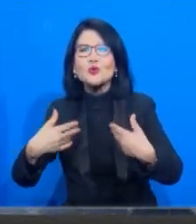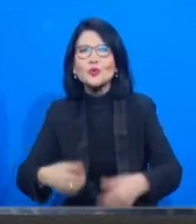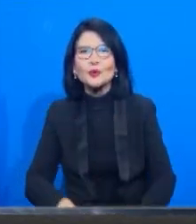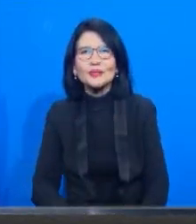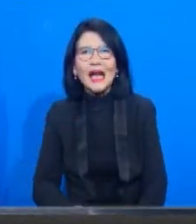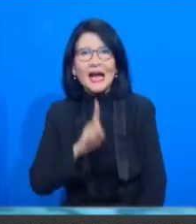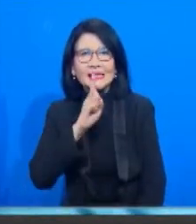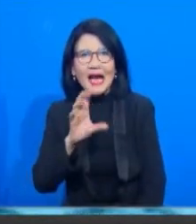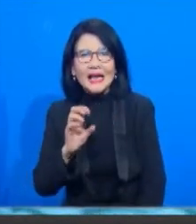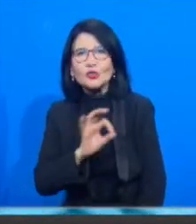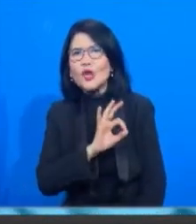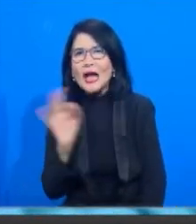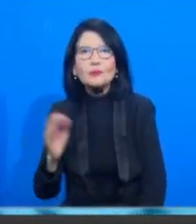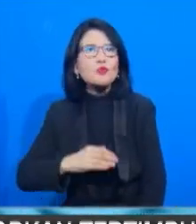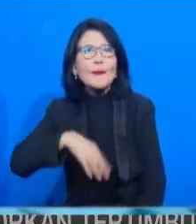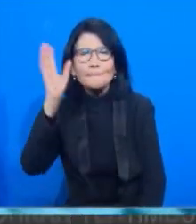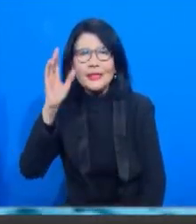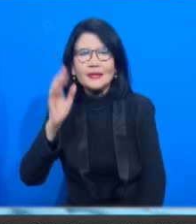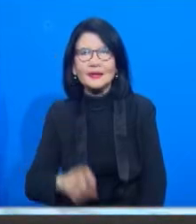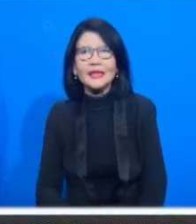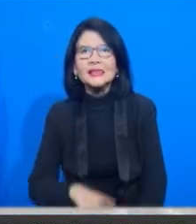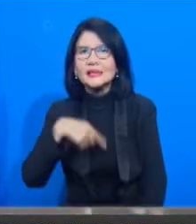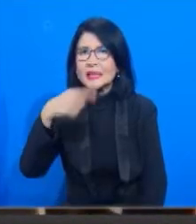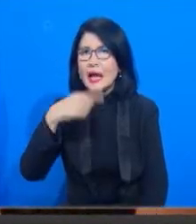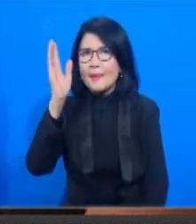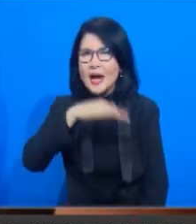rupiah dapat diraup setiap hari.